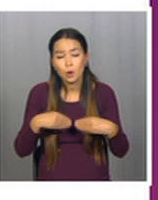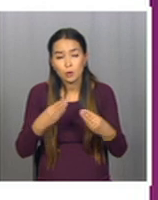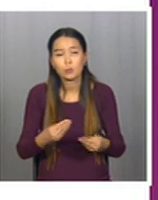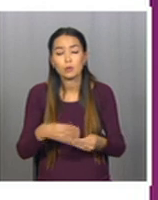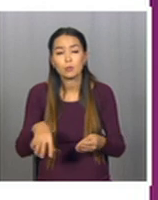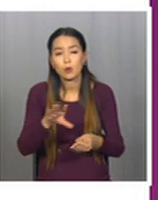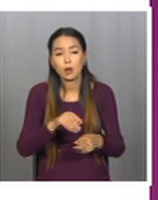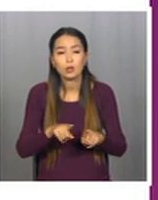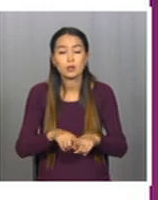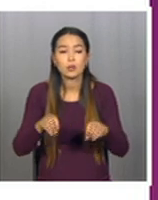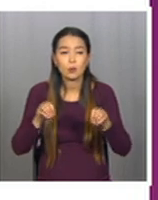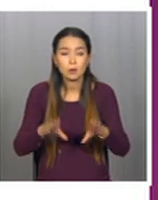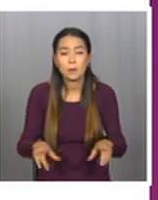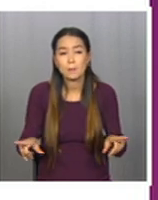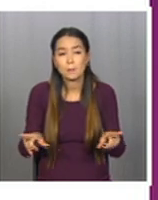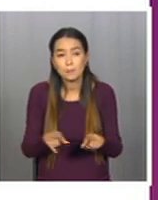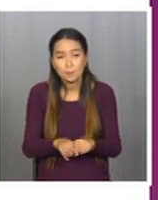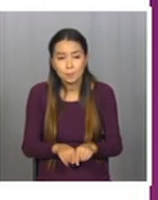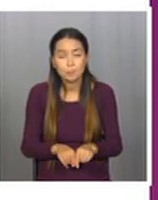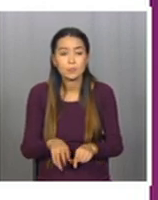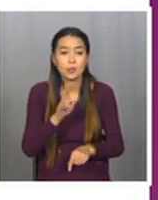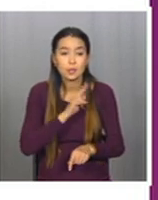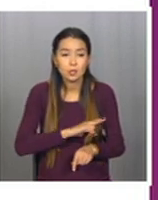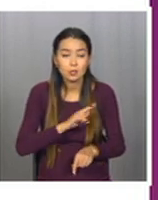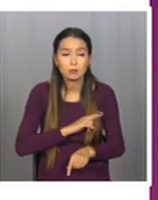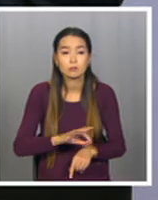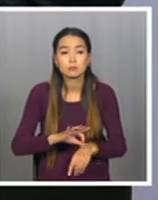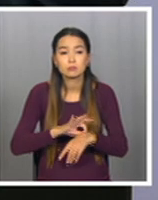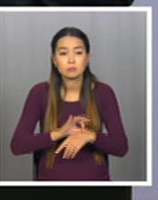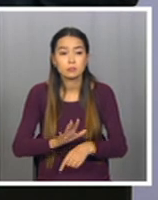процесін бірге отырып жүргізу процесі жүргізілумен ерекшеленді.